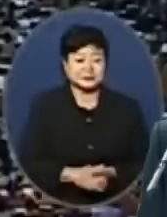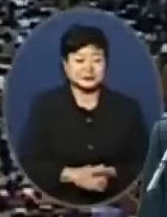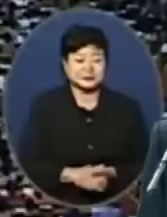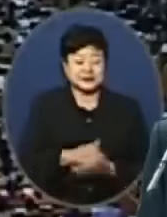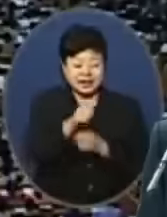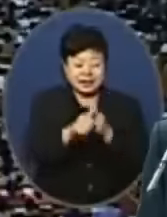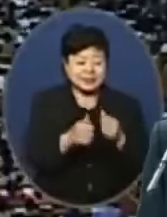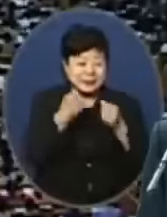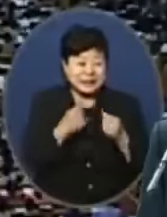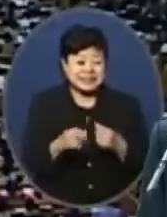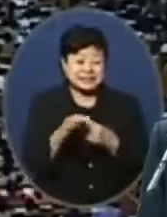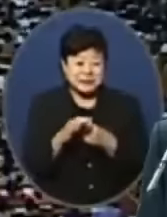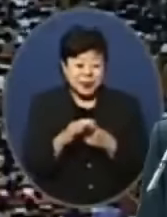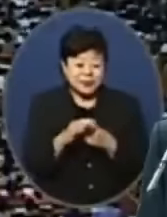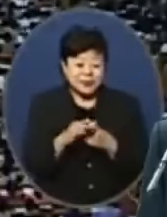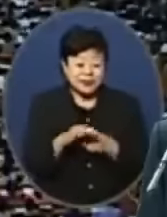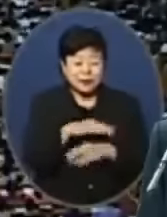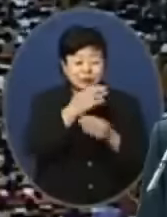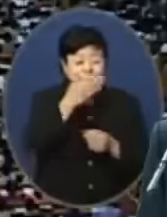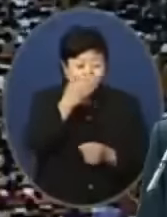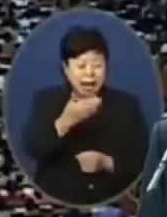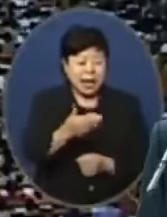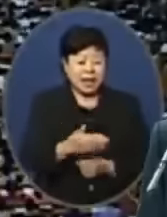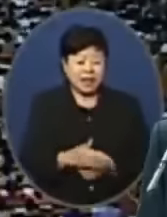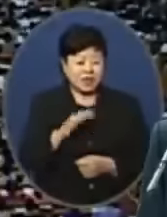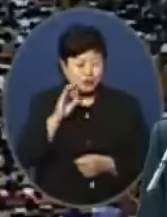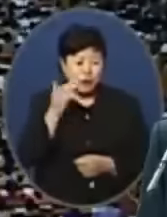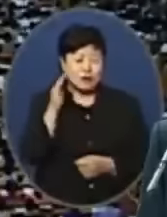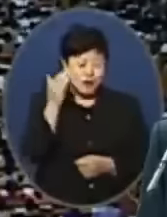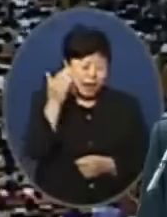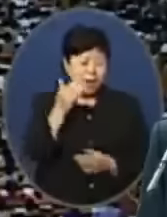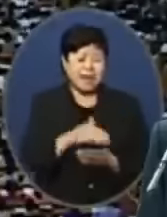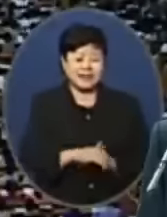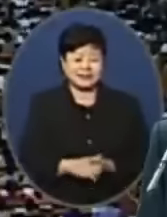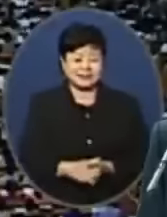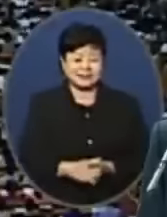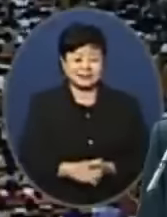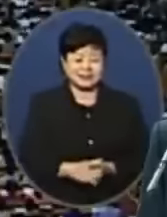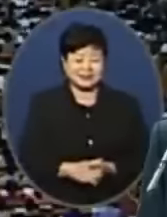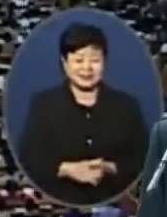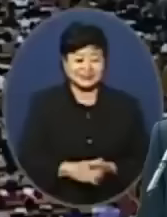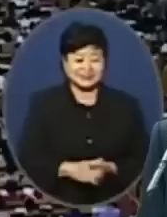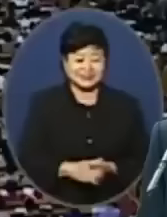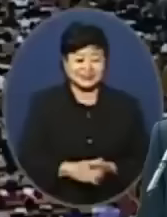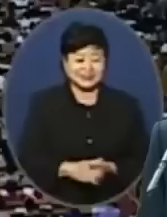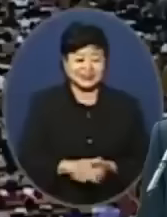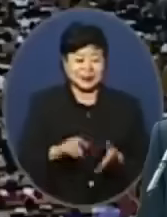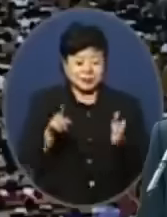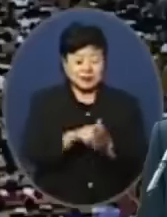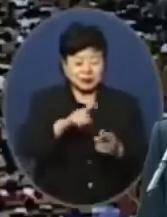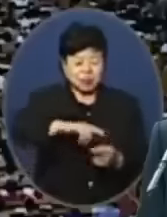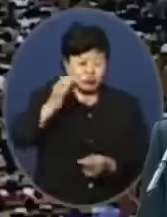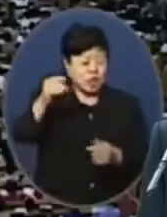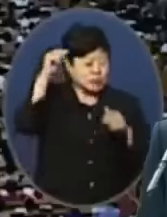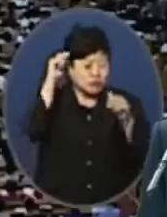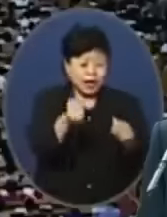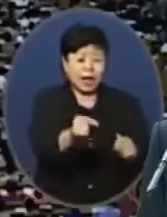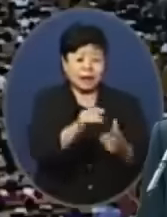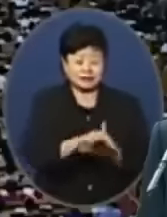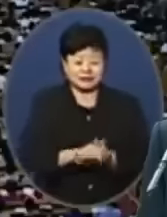그러니까 하나님이 계시면 못한다 안 된다 할 수 없다는 말을 하지 말아야 되는 것입니다. 내 믿은 대로 될지어다.